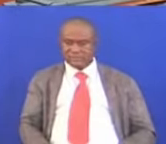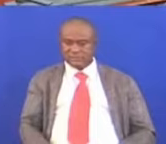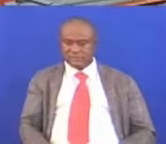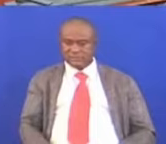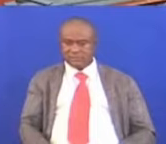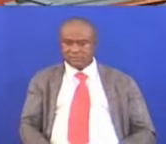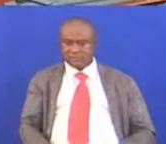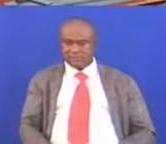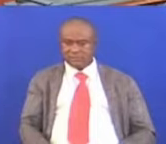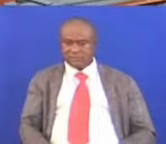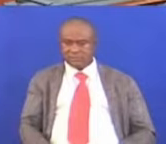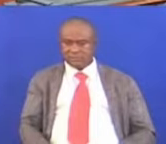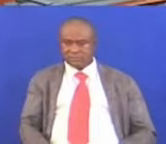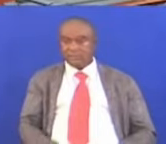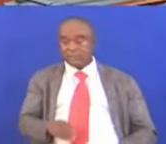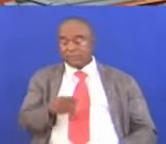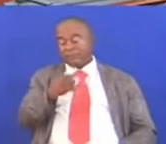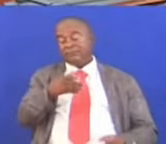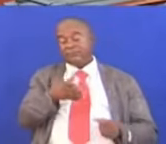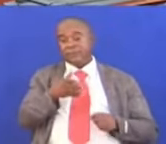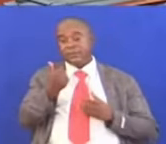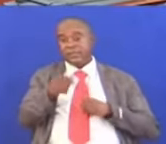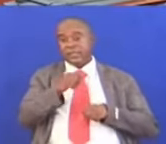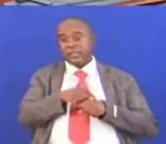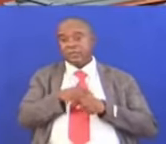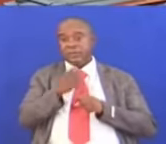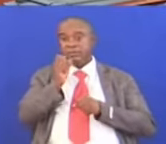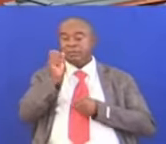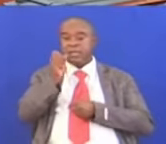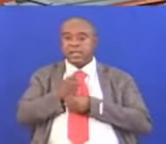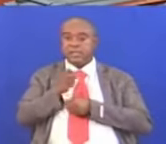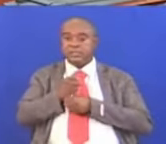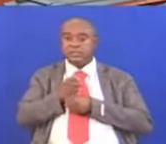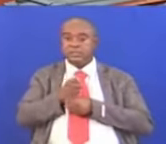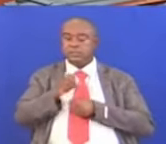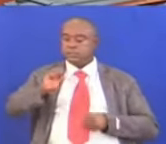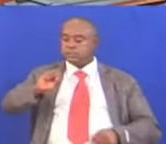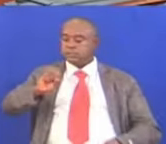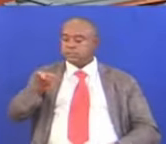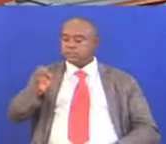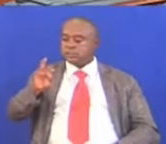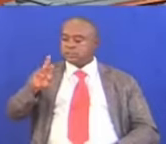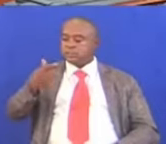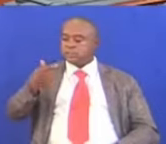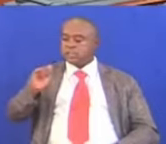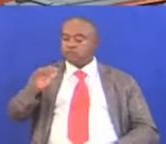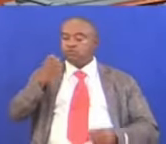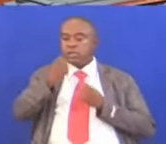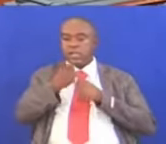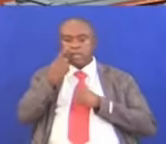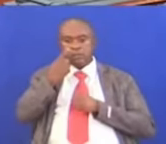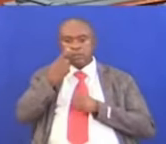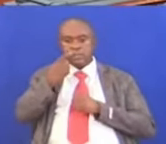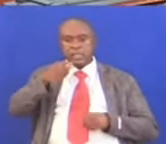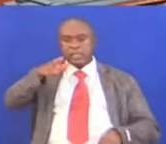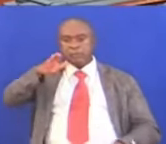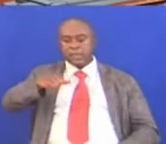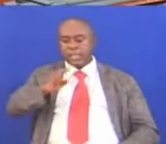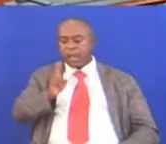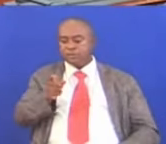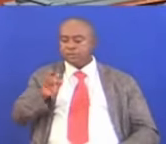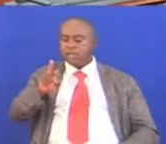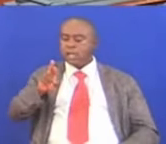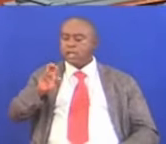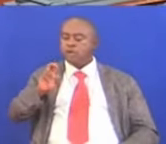wakti sija mesi spa nanya kaz shu na halau